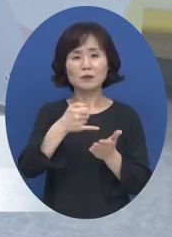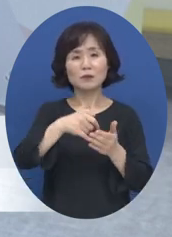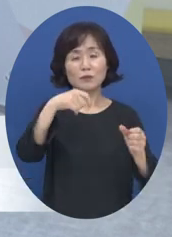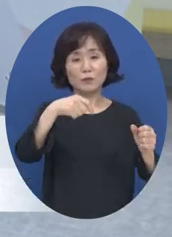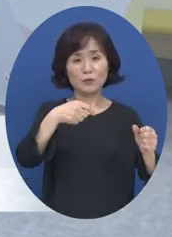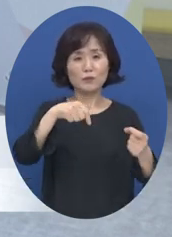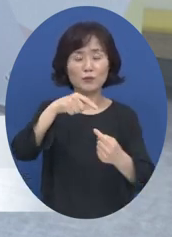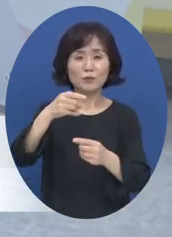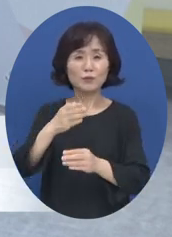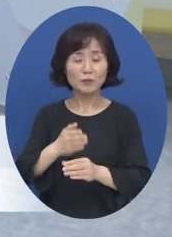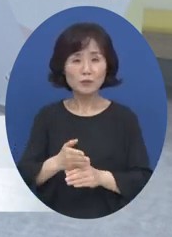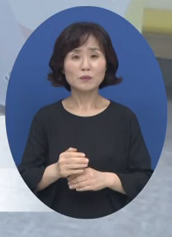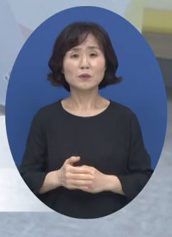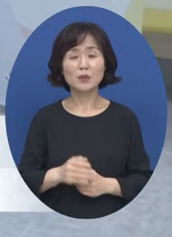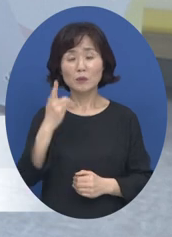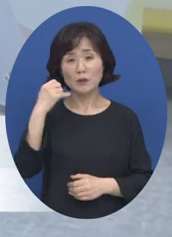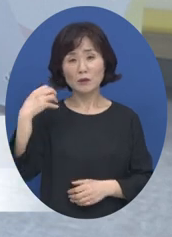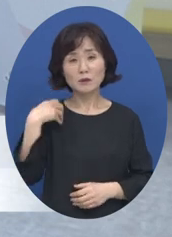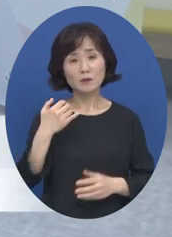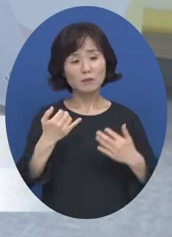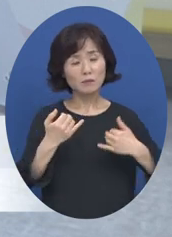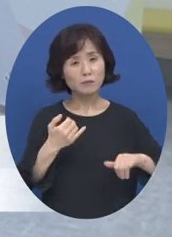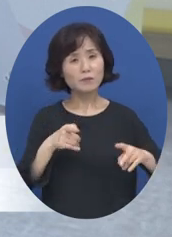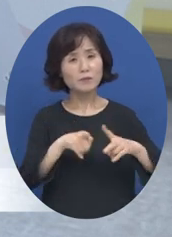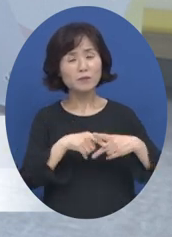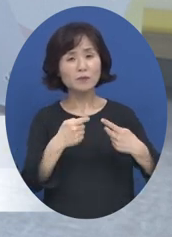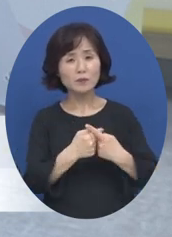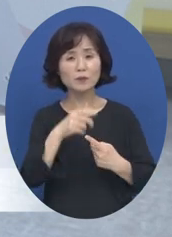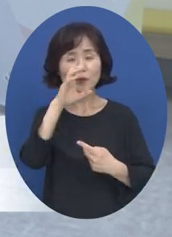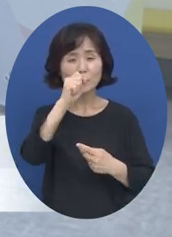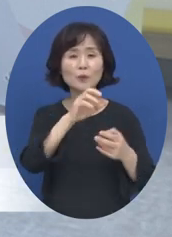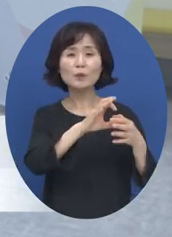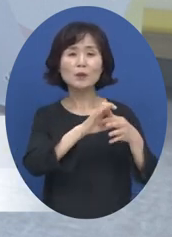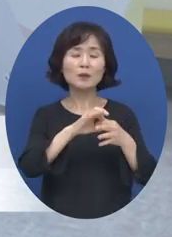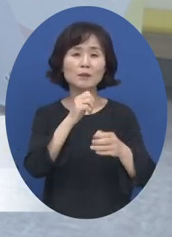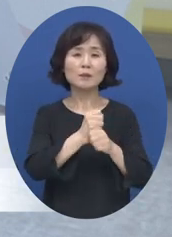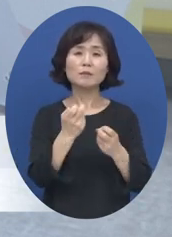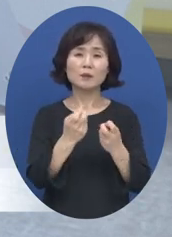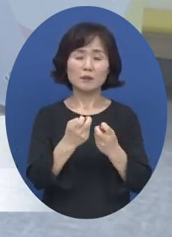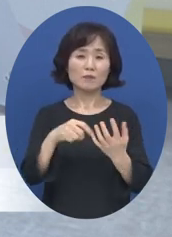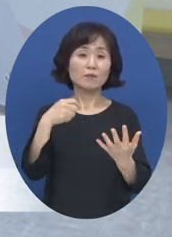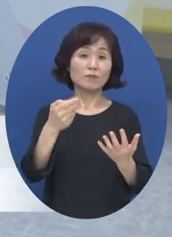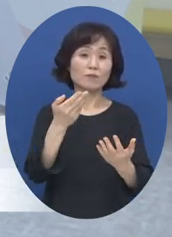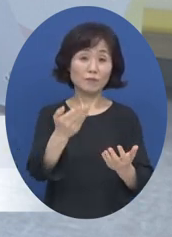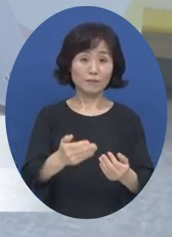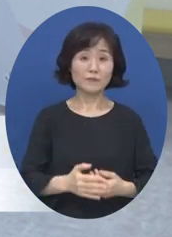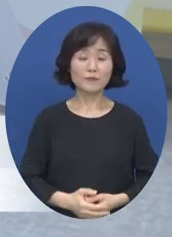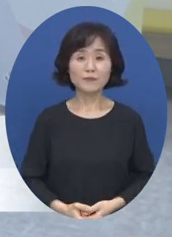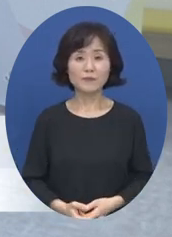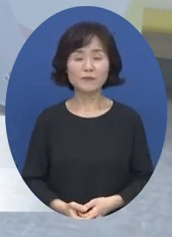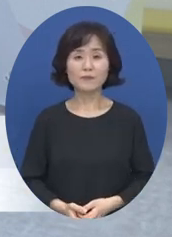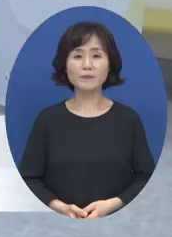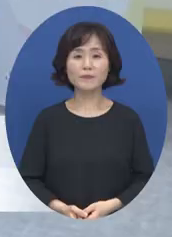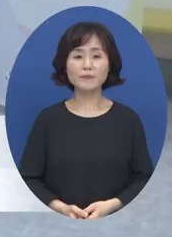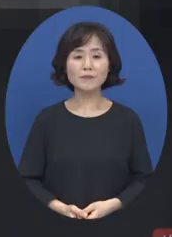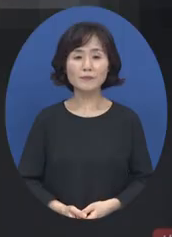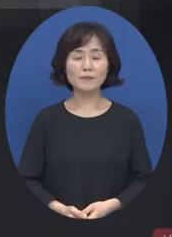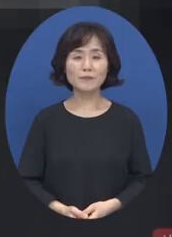부모의 역할부터 자녀를 이해하고 좋은 관계를 만들 수 있는 방법을 알려주는데요. 최창순 기자가 소개합니다.